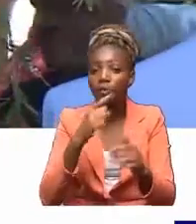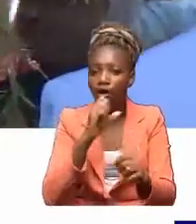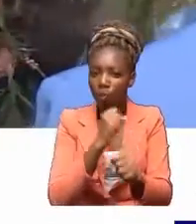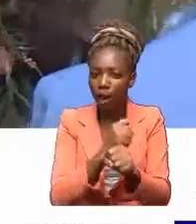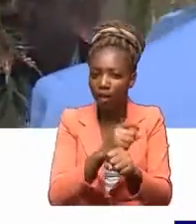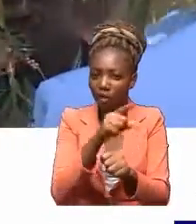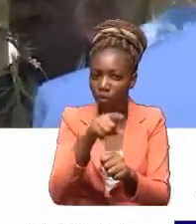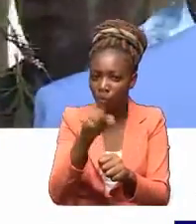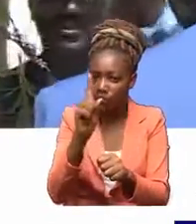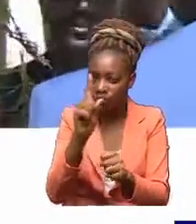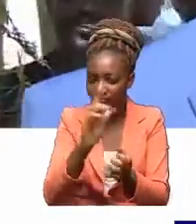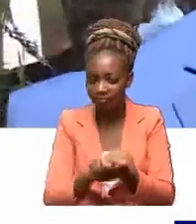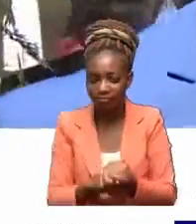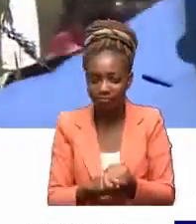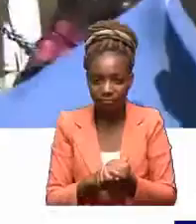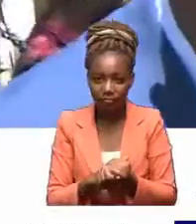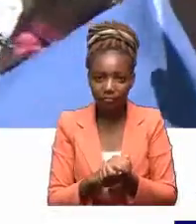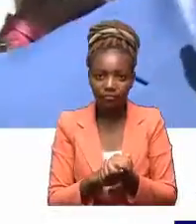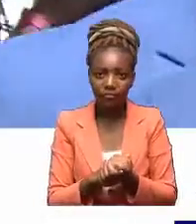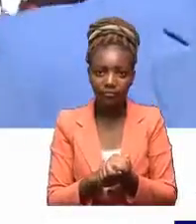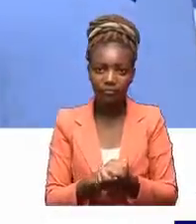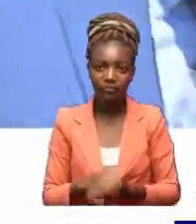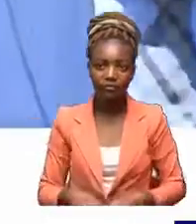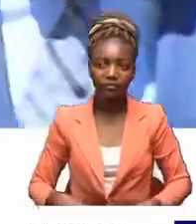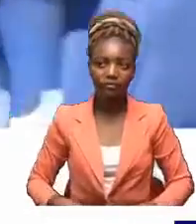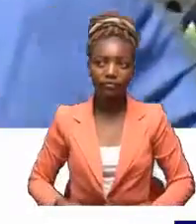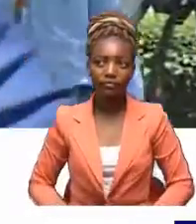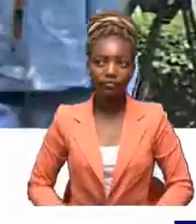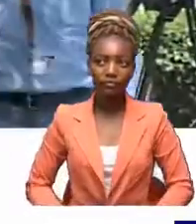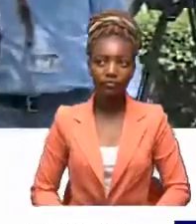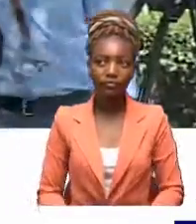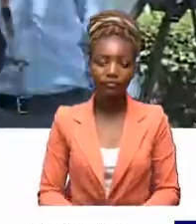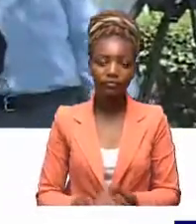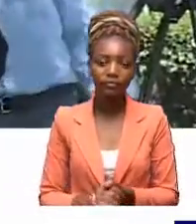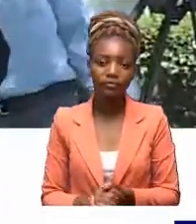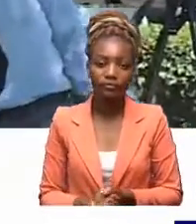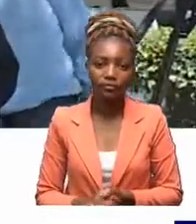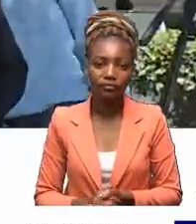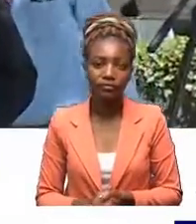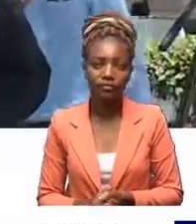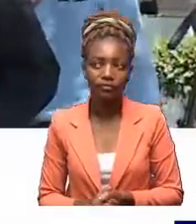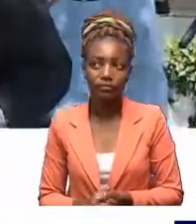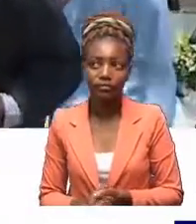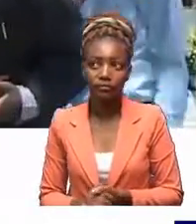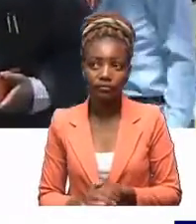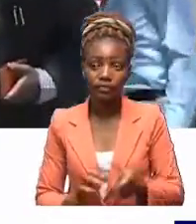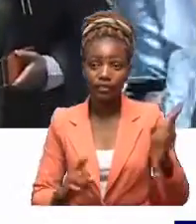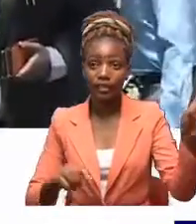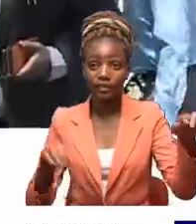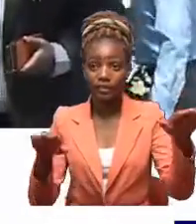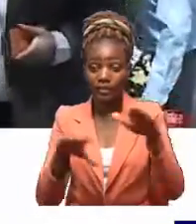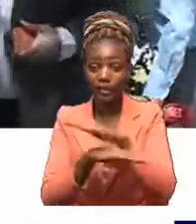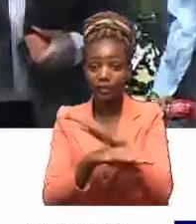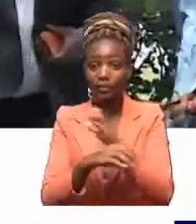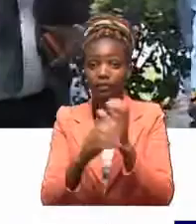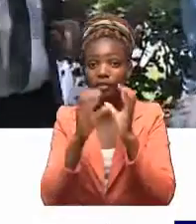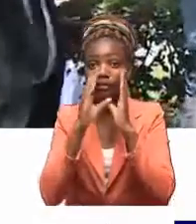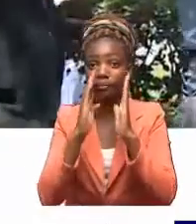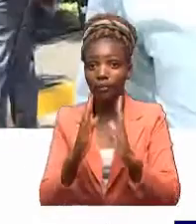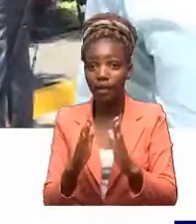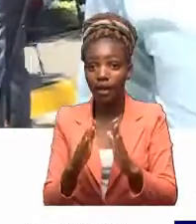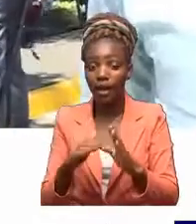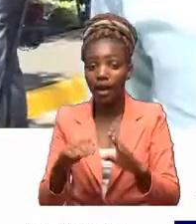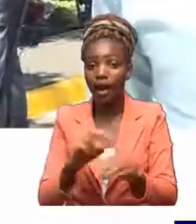nzuri. Yes. Asante sana na asante sana kwa kuzungumza na TV47. Amekuwa ni naibu speaker katika bunge letu